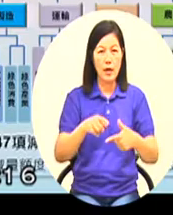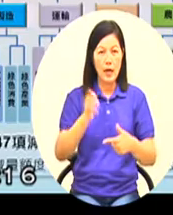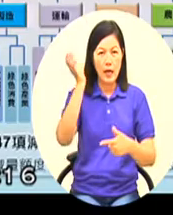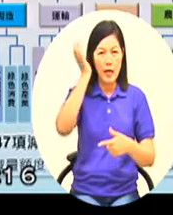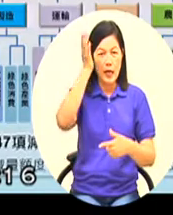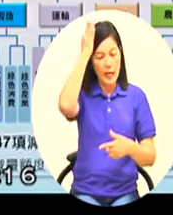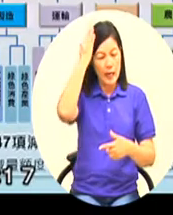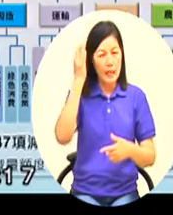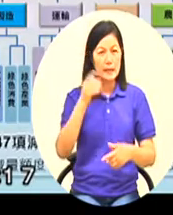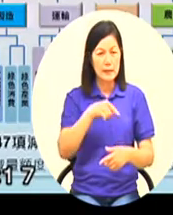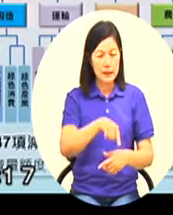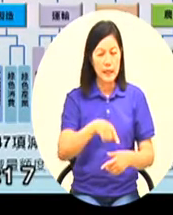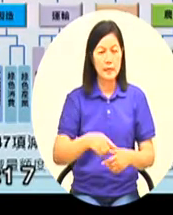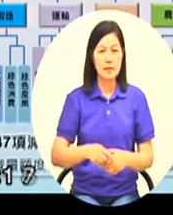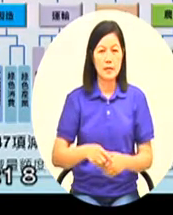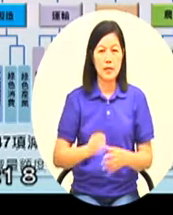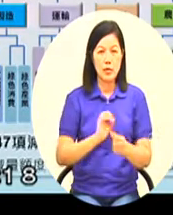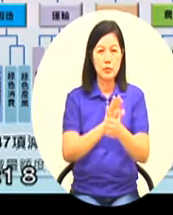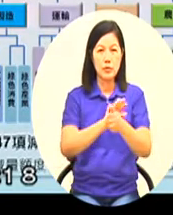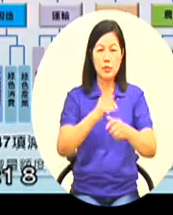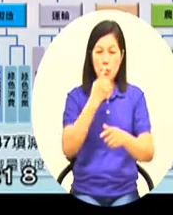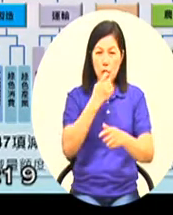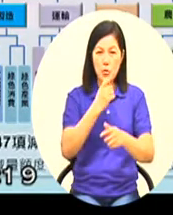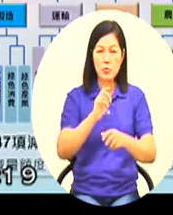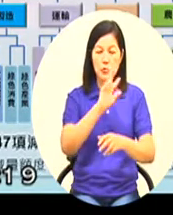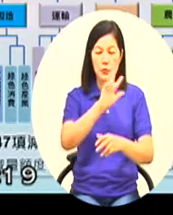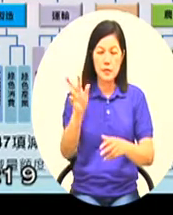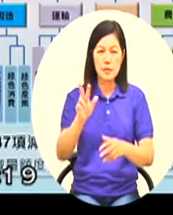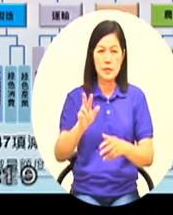动绿色产业园区的一个设置。